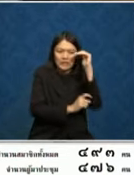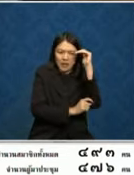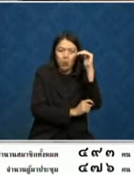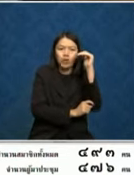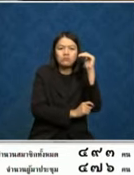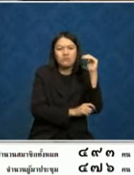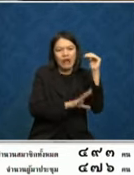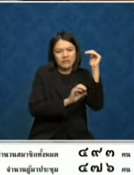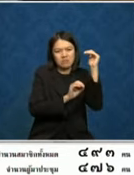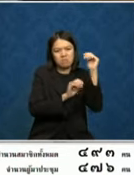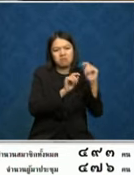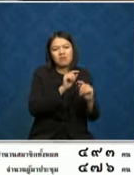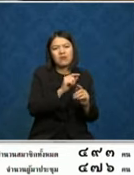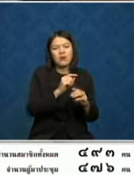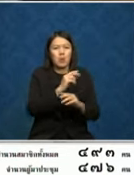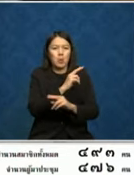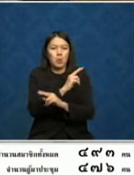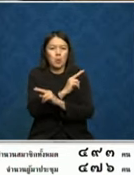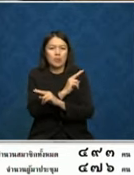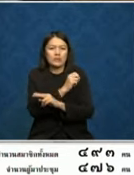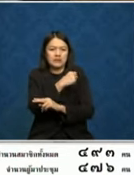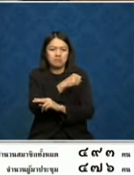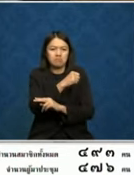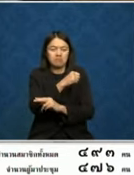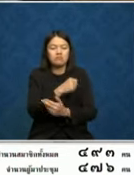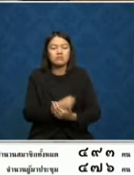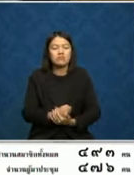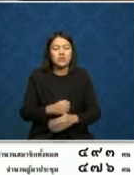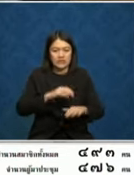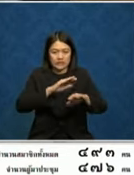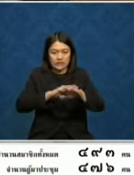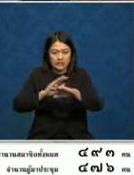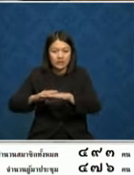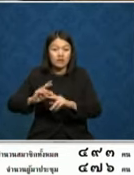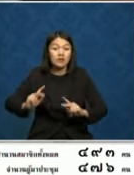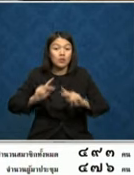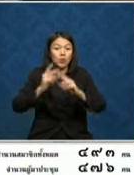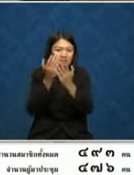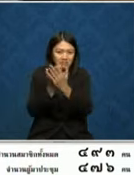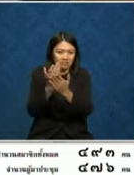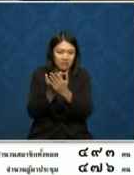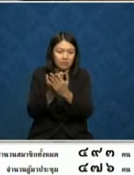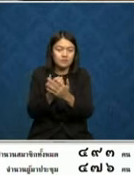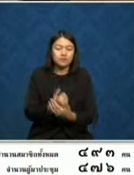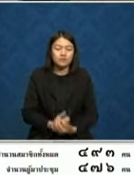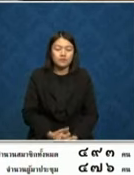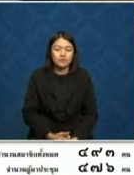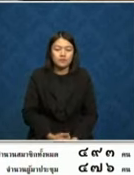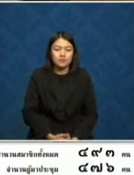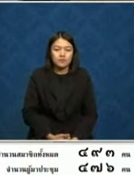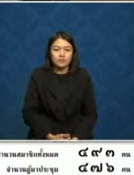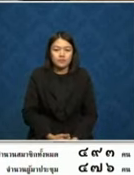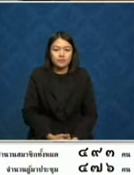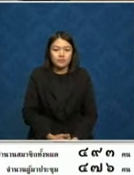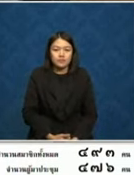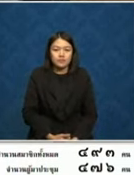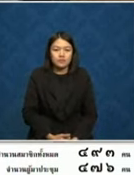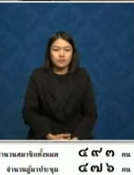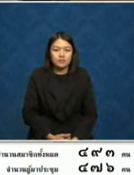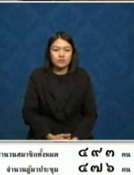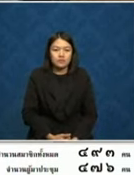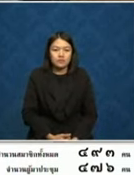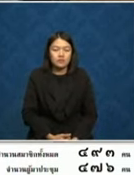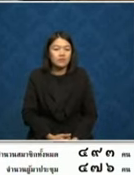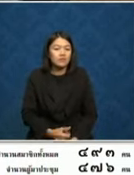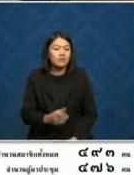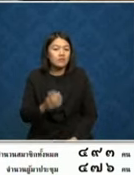ของประเทศไทยนะครับฉะนั้นวันนี้ผมก็จะเตือนกระทรวงการคลังว่าท่านฟังจิ้งจกตุ๊กแกฝ่